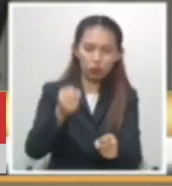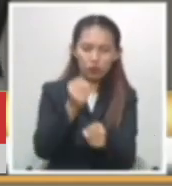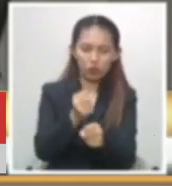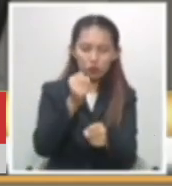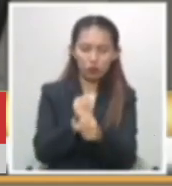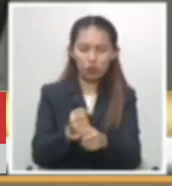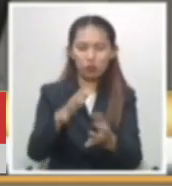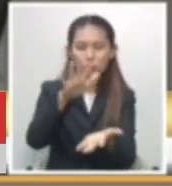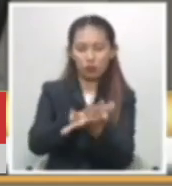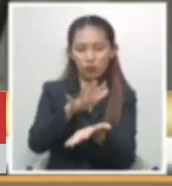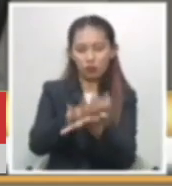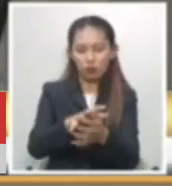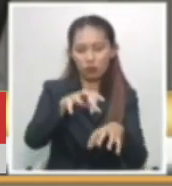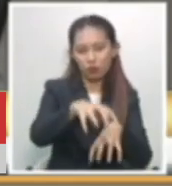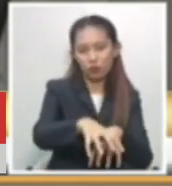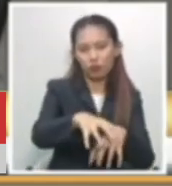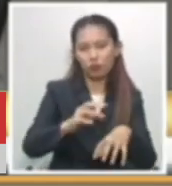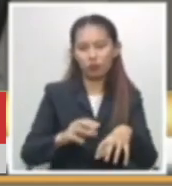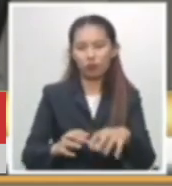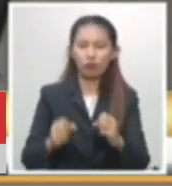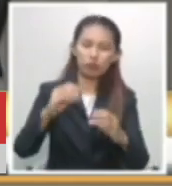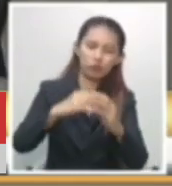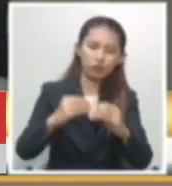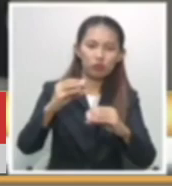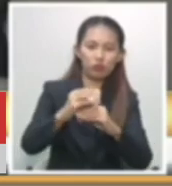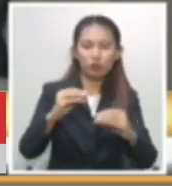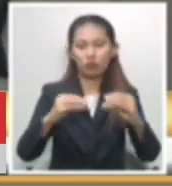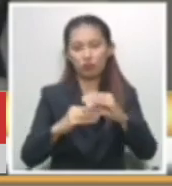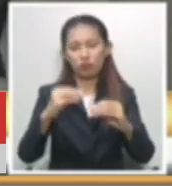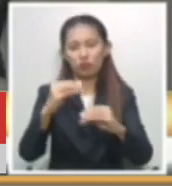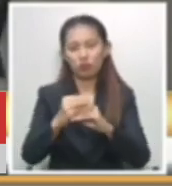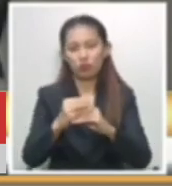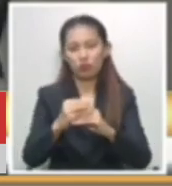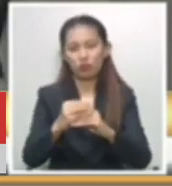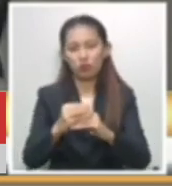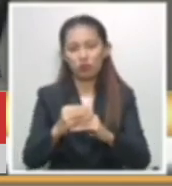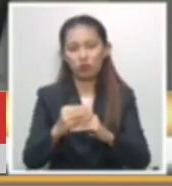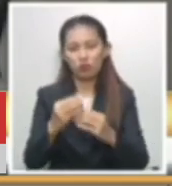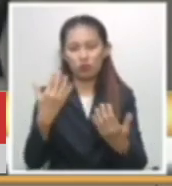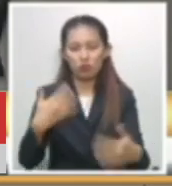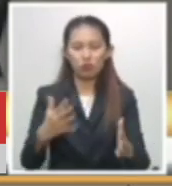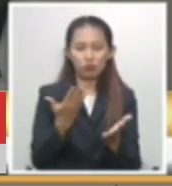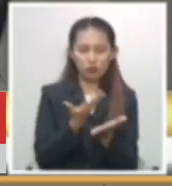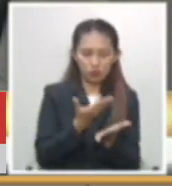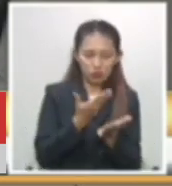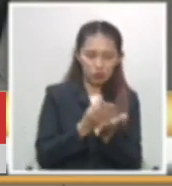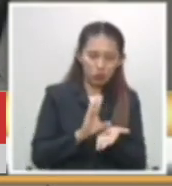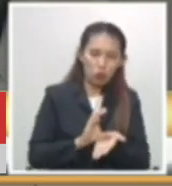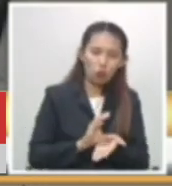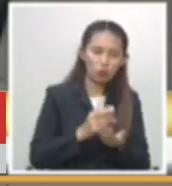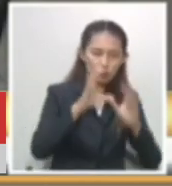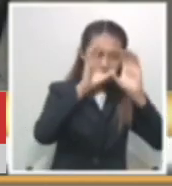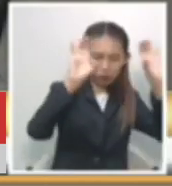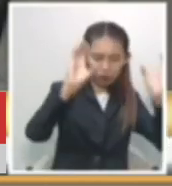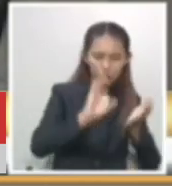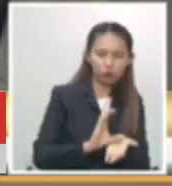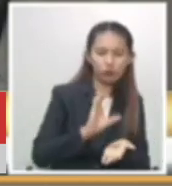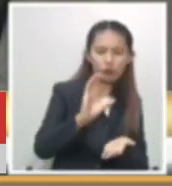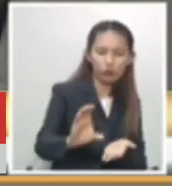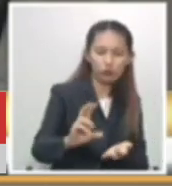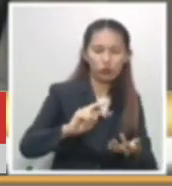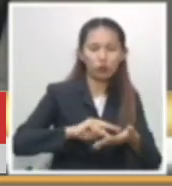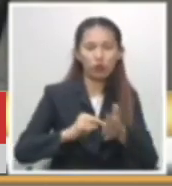เล็กที่เป็นกระต๊อบเล็กๆขึ้นมาจนกระทั่งงบประมาณรัฐบาลไปท่านทราบไหมครับท่านประธ